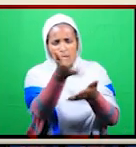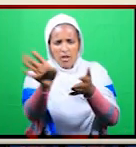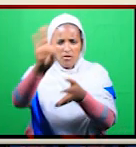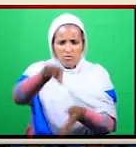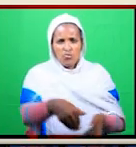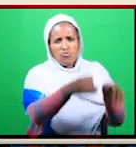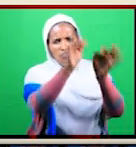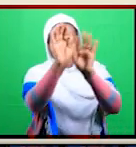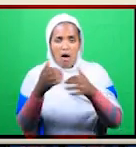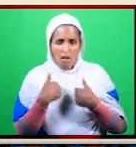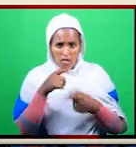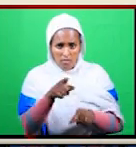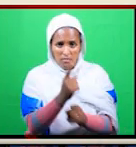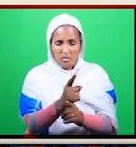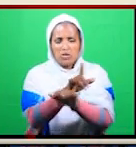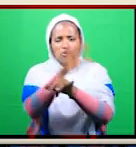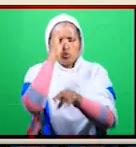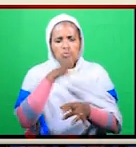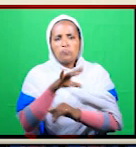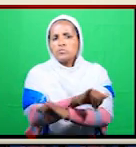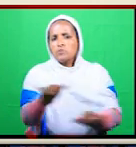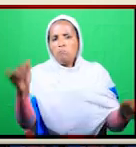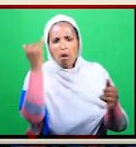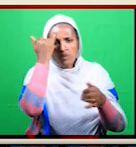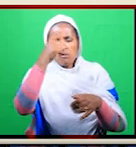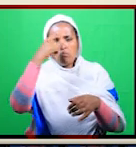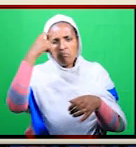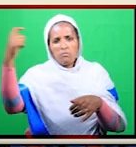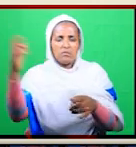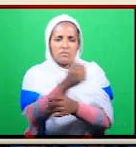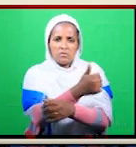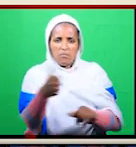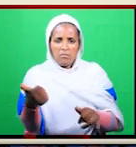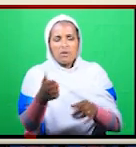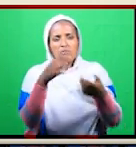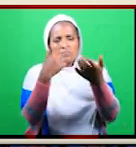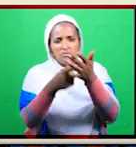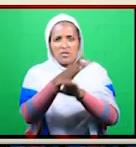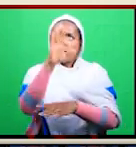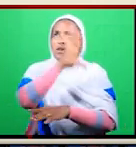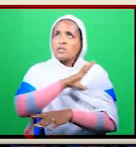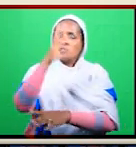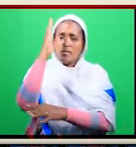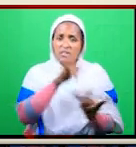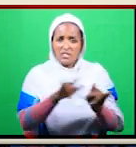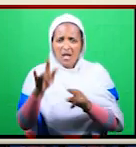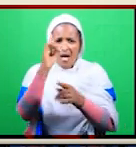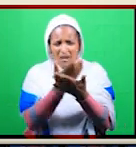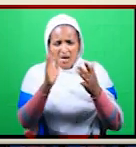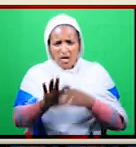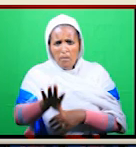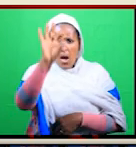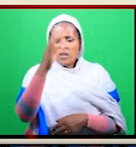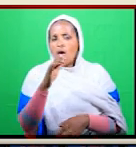እና እግዚአብሔር እሱ ካዘጋጀልን ጋር ያገናኘናል። ስለዚህ ምን ያስፈልጋል? ማመን እግዚአብሔርን